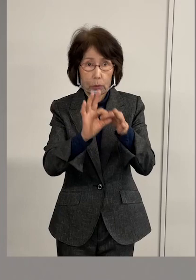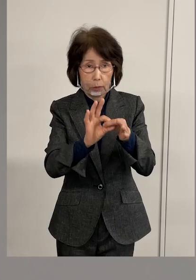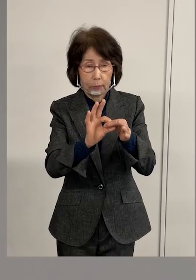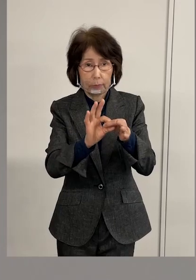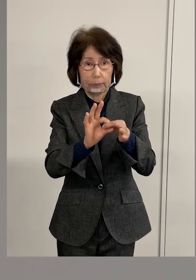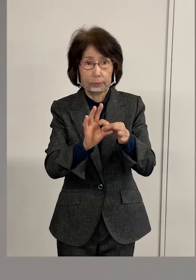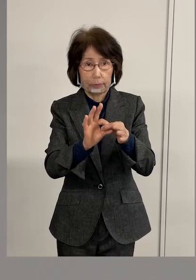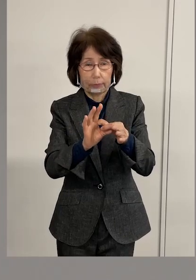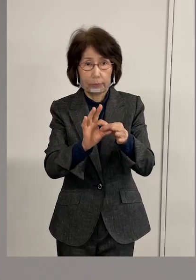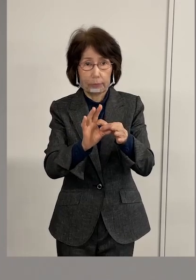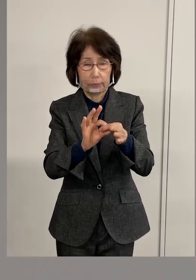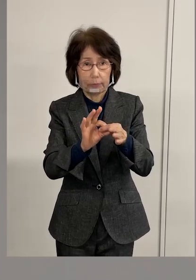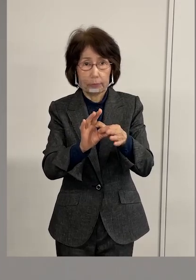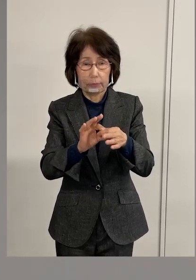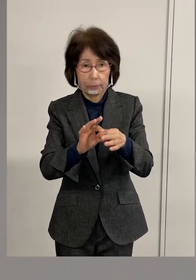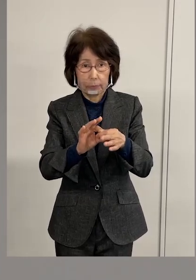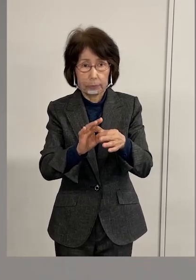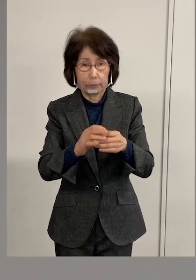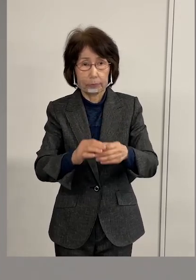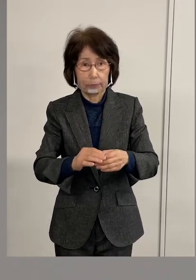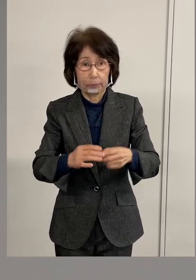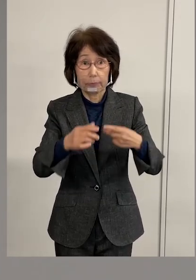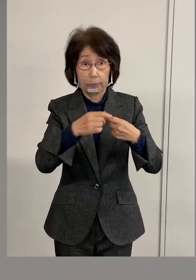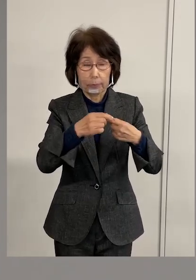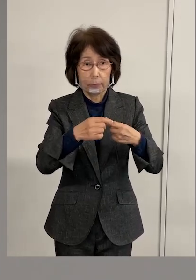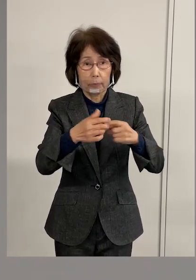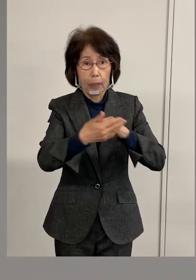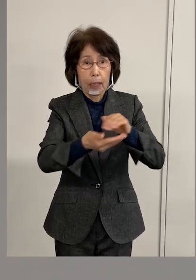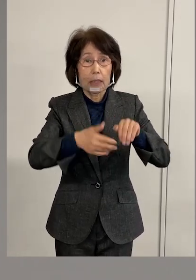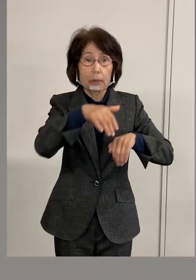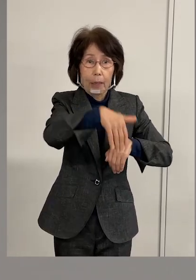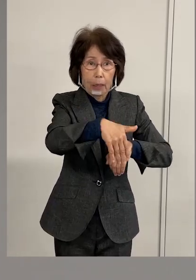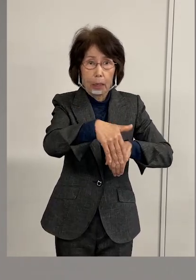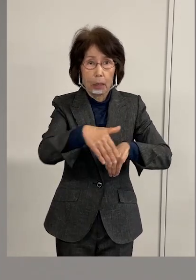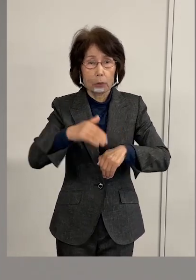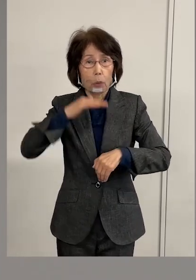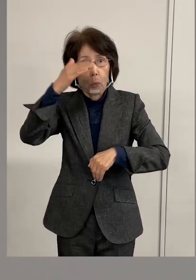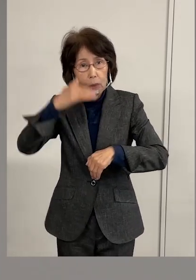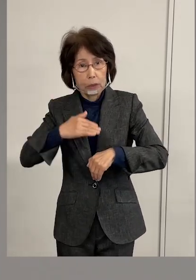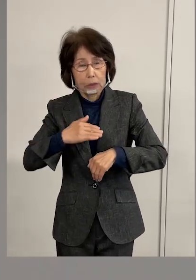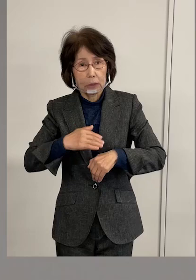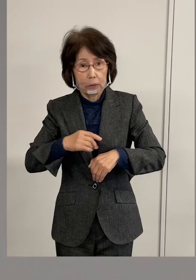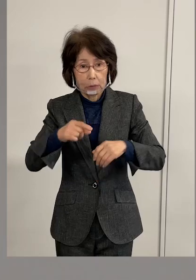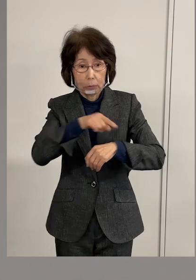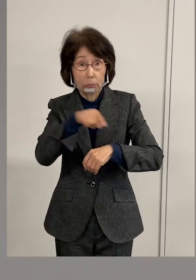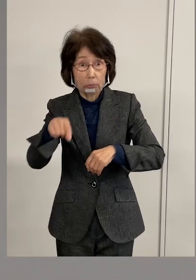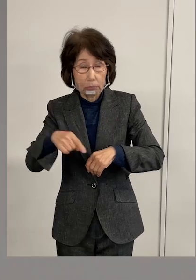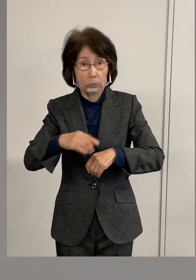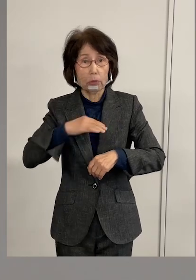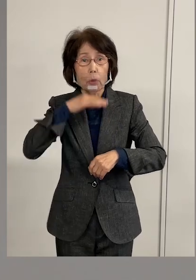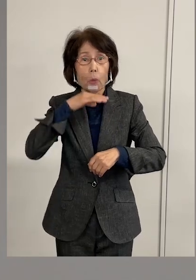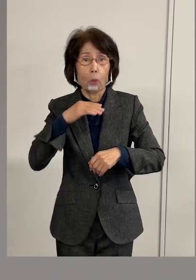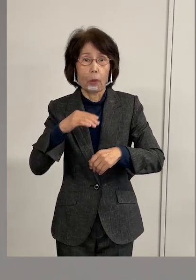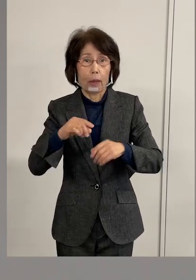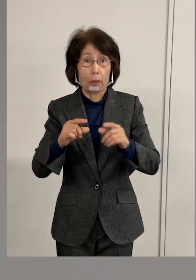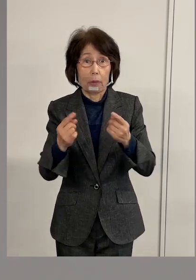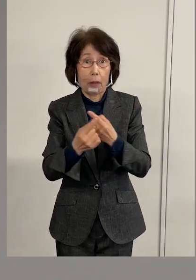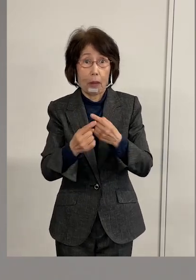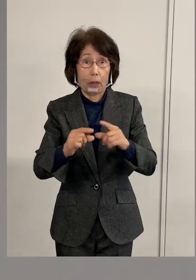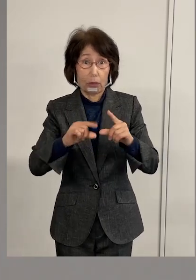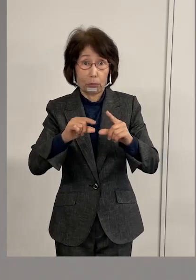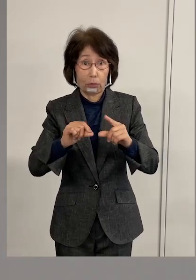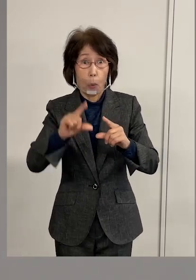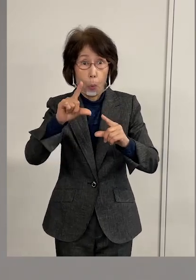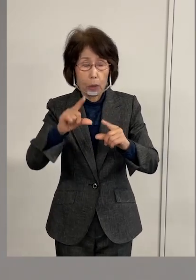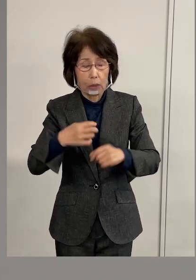。その島根、高知、その高齢化率が高いところについて懸念が残るというところで、今その懸念についてお話